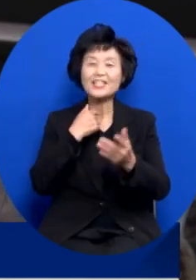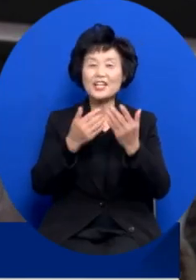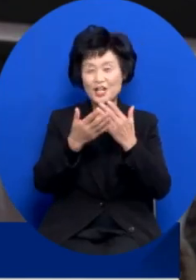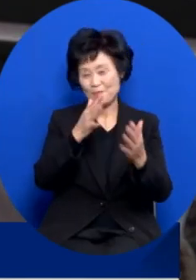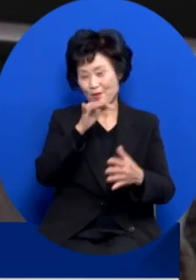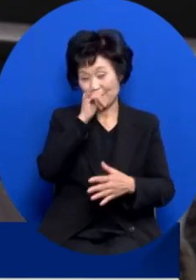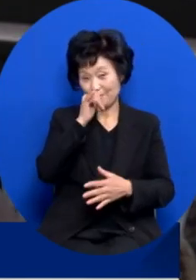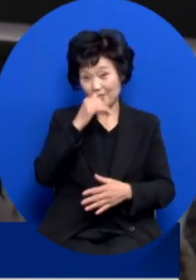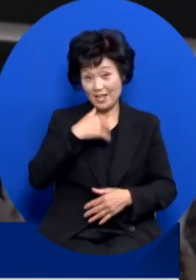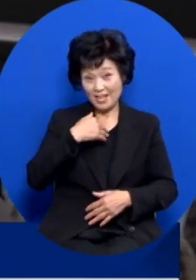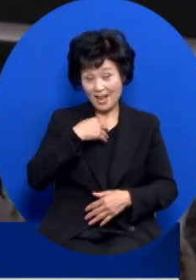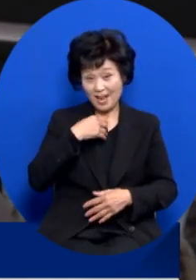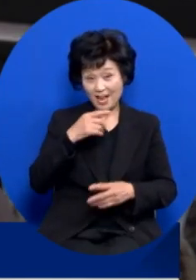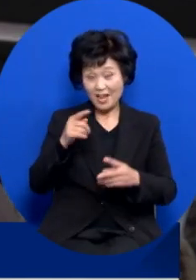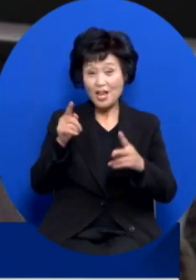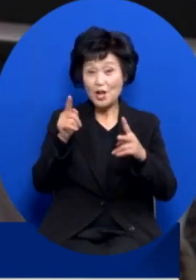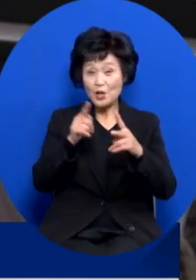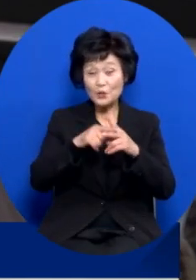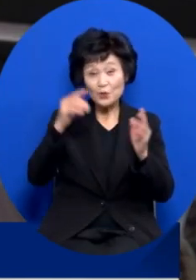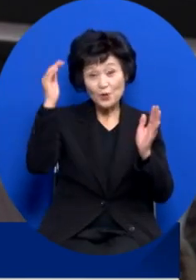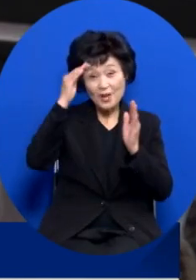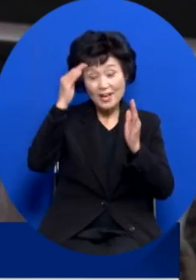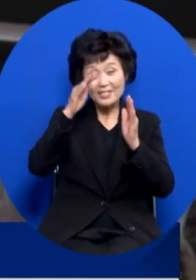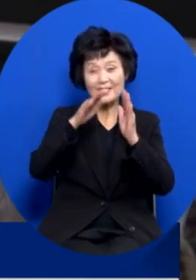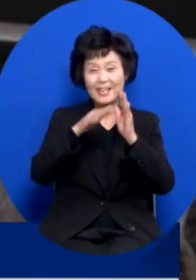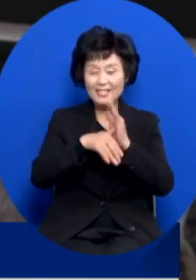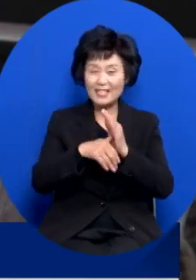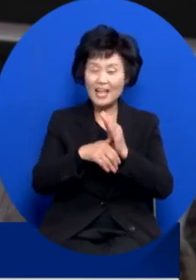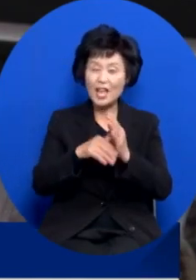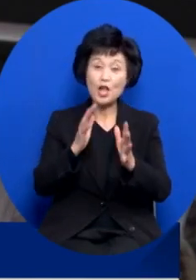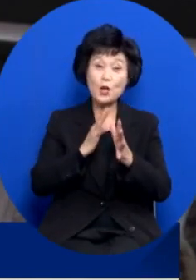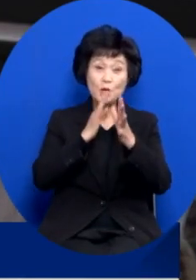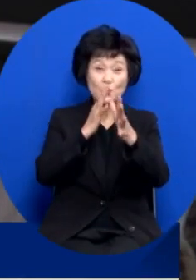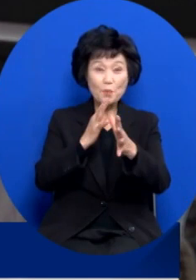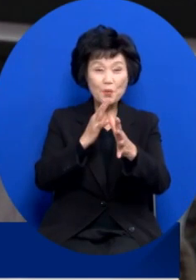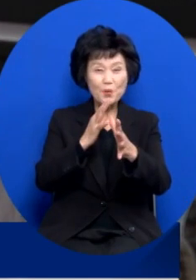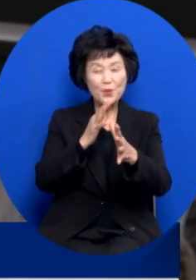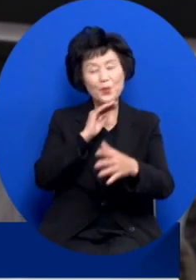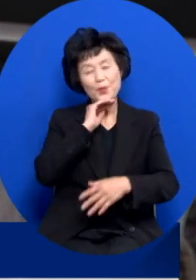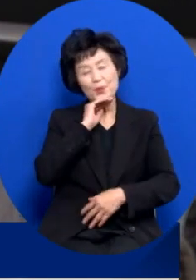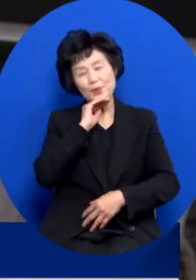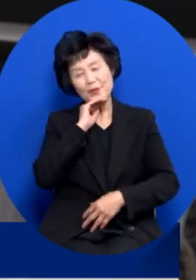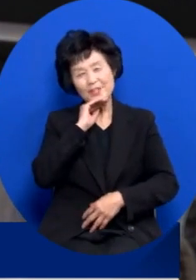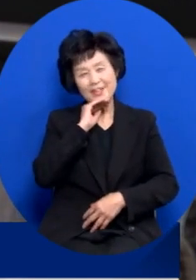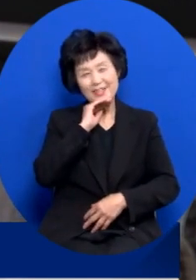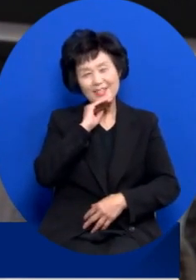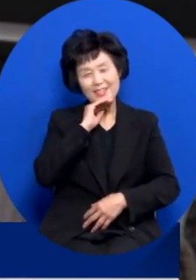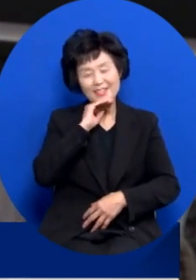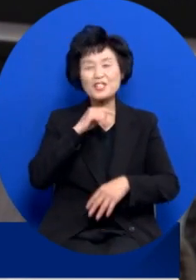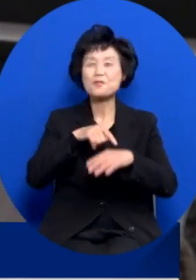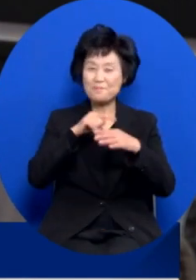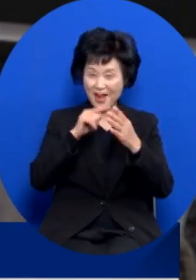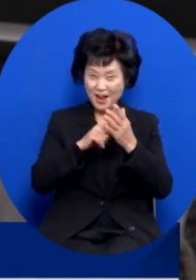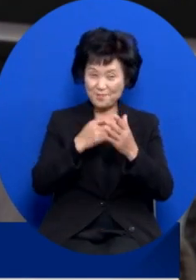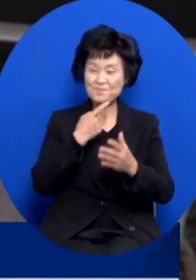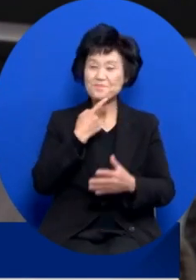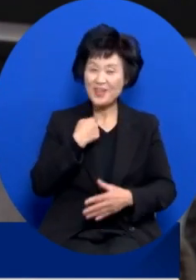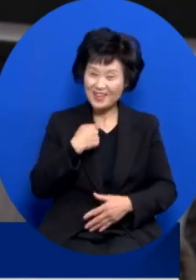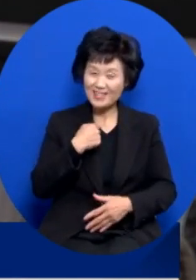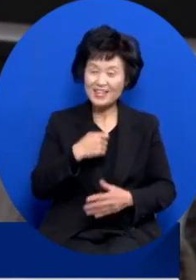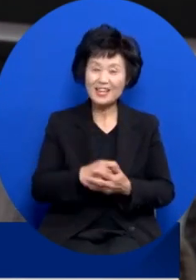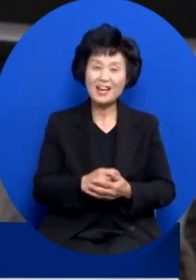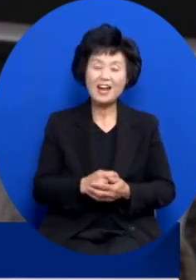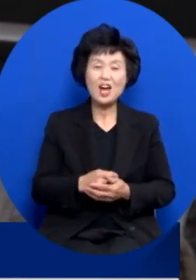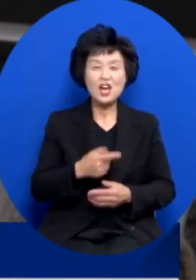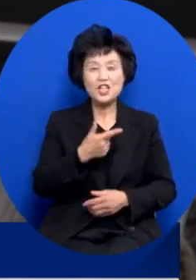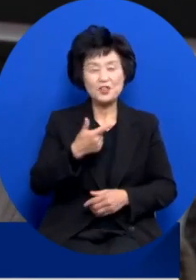기다리는 그런 마음이 들었어요. 왜냐하면 이게 설레고 너무 기쁜 일이 있을 것 같아 뭐 이런 마음을